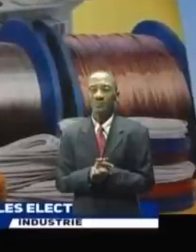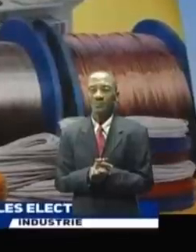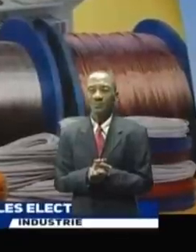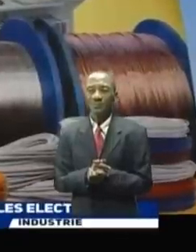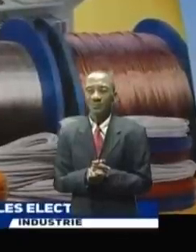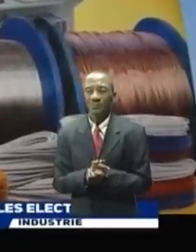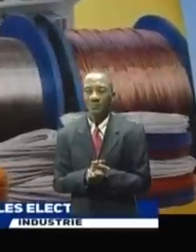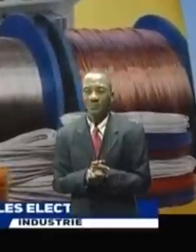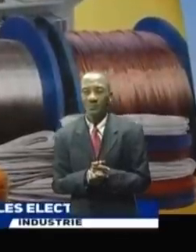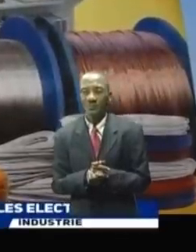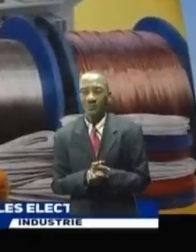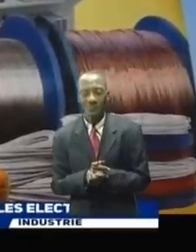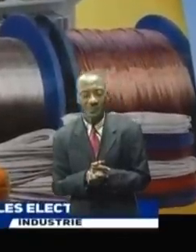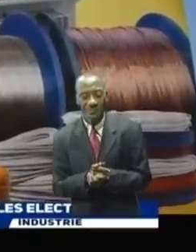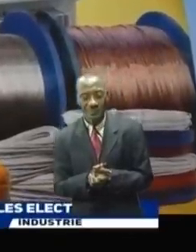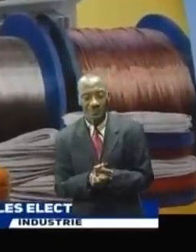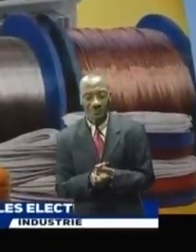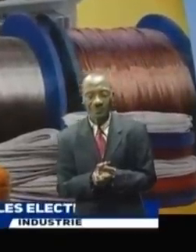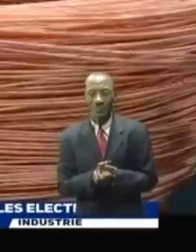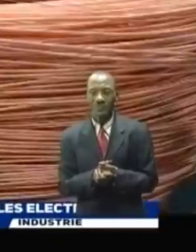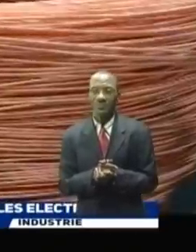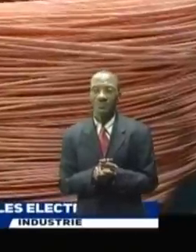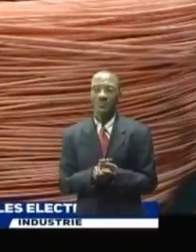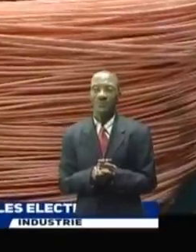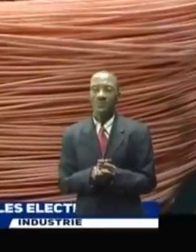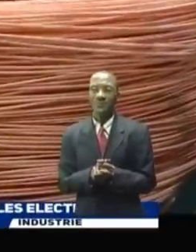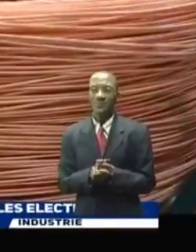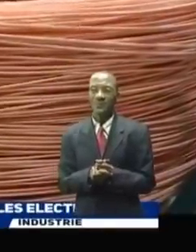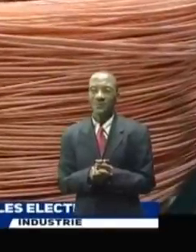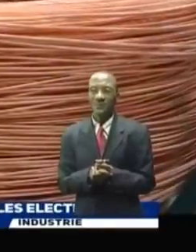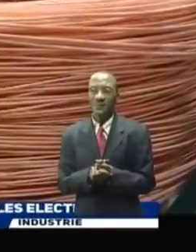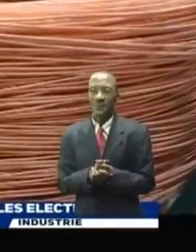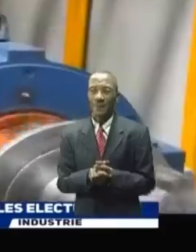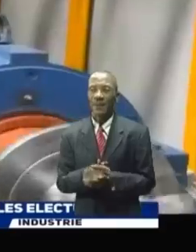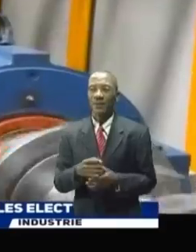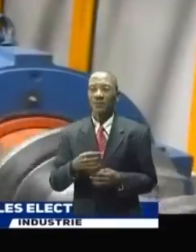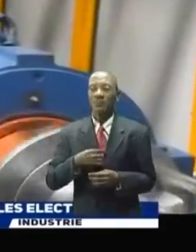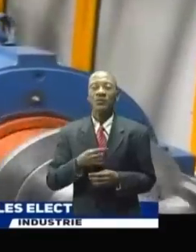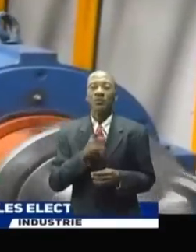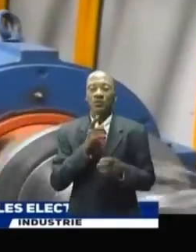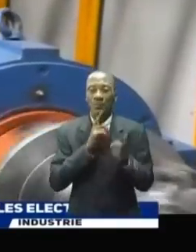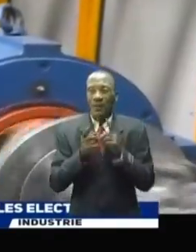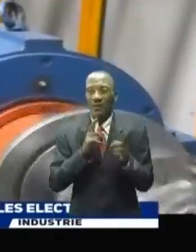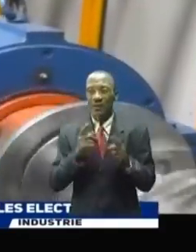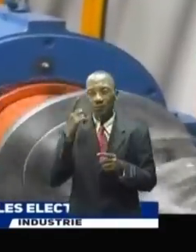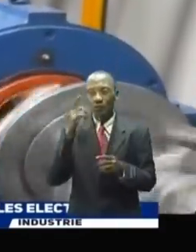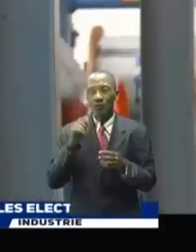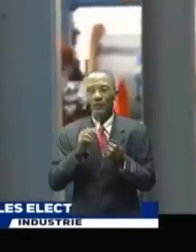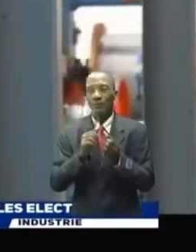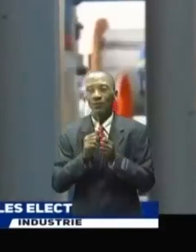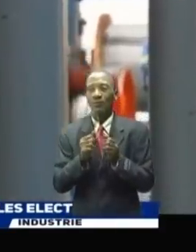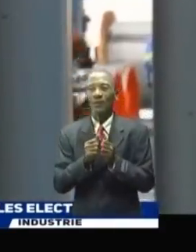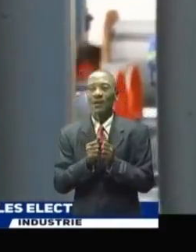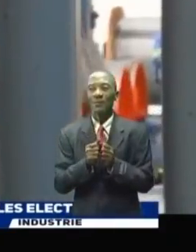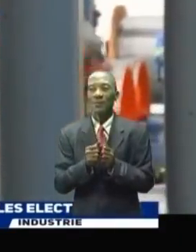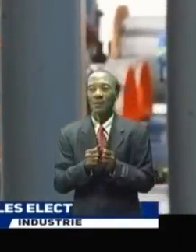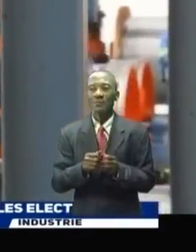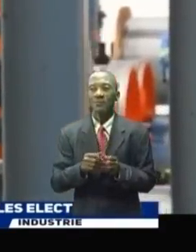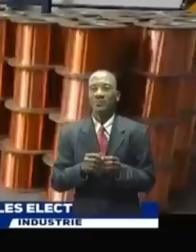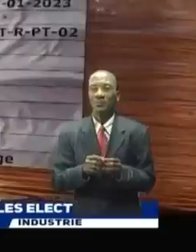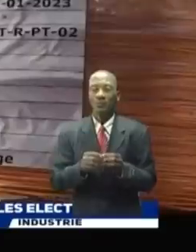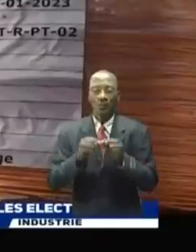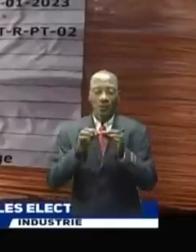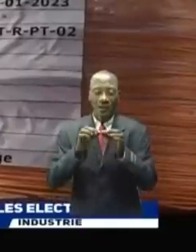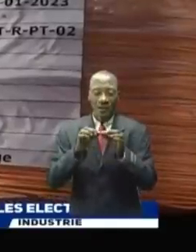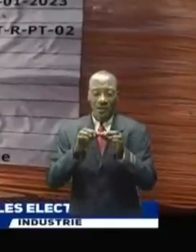15 juin 2023, une journée d'un événement industriel historique. Pour l'espace Grand Katanga, ce coin de la RDC vient d'être